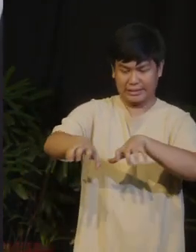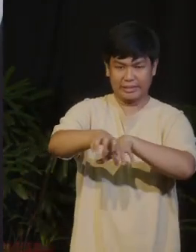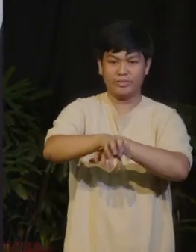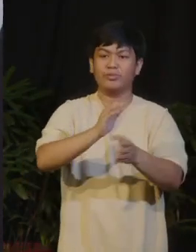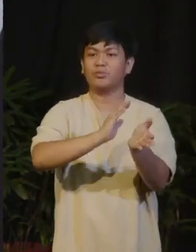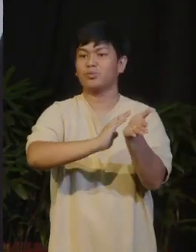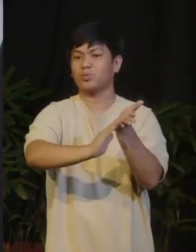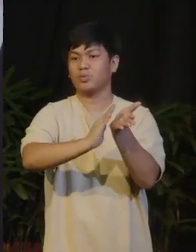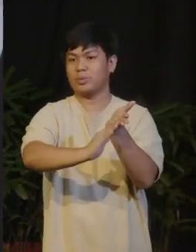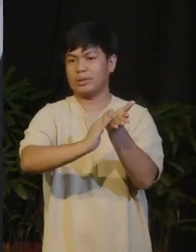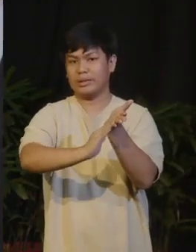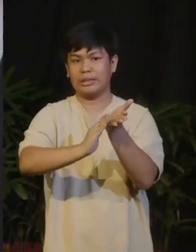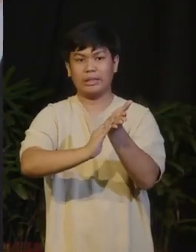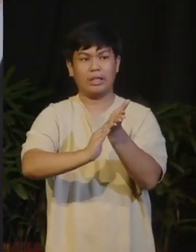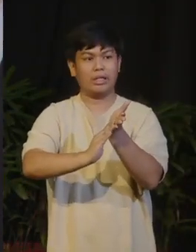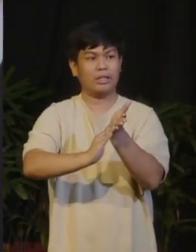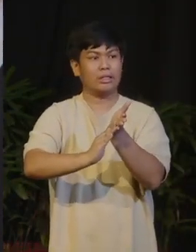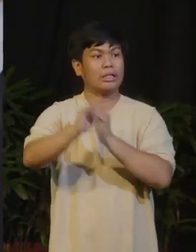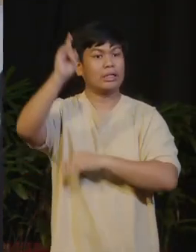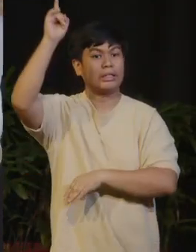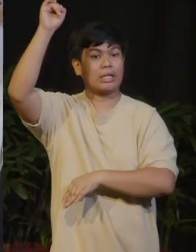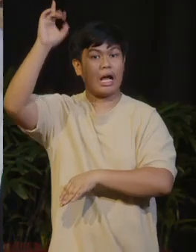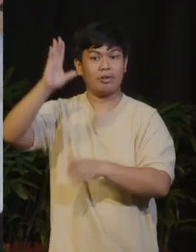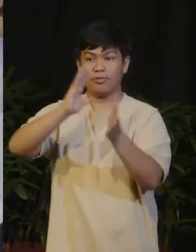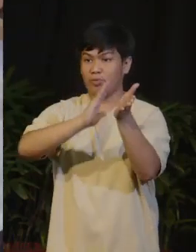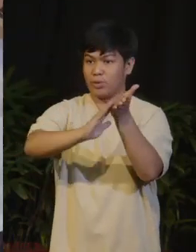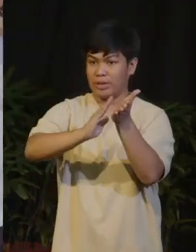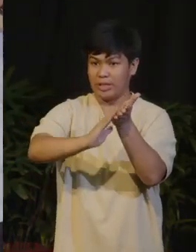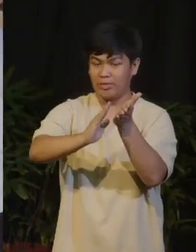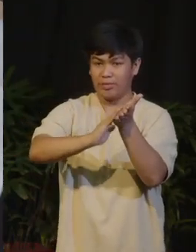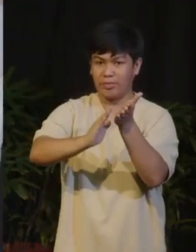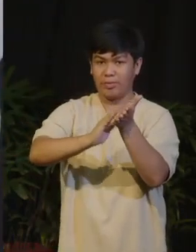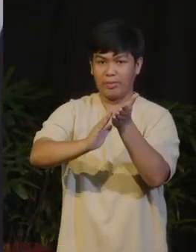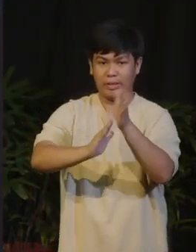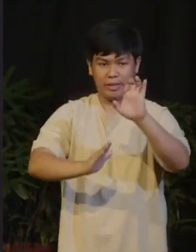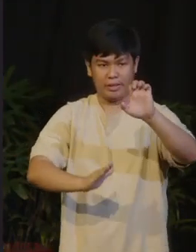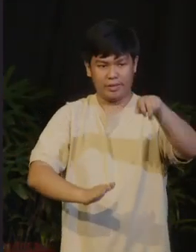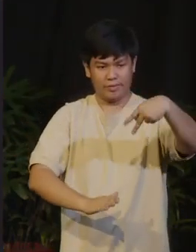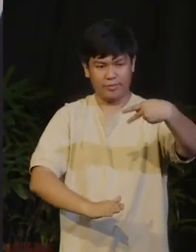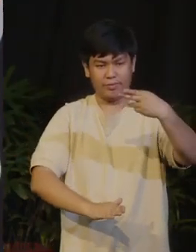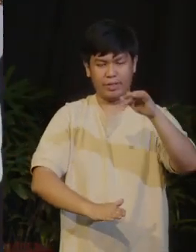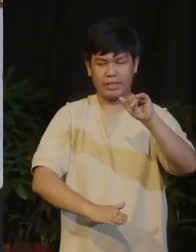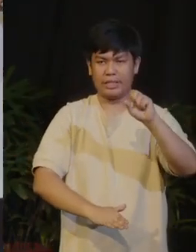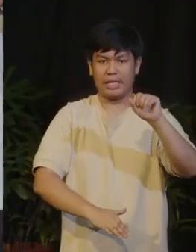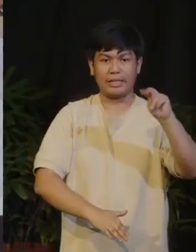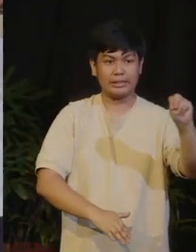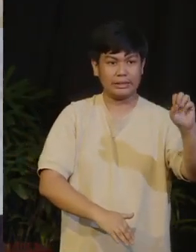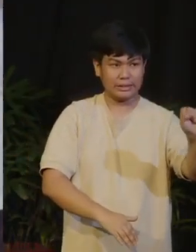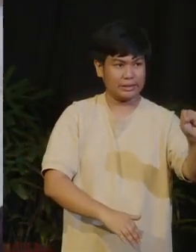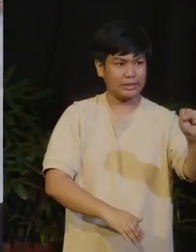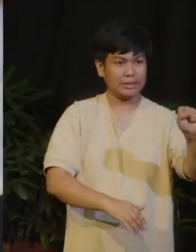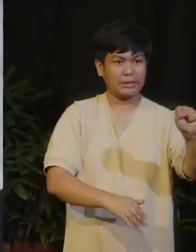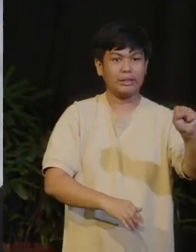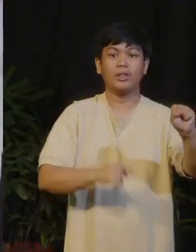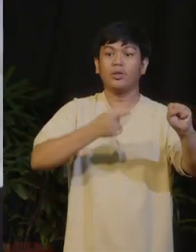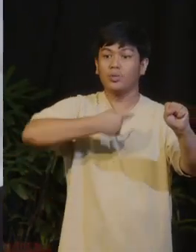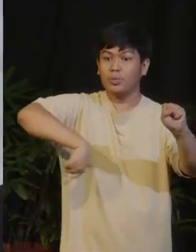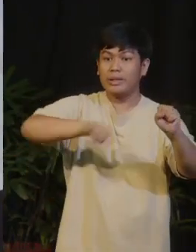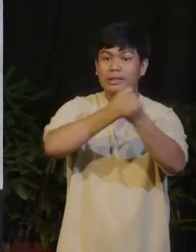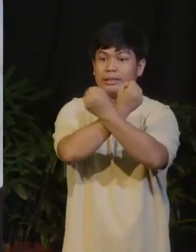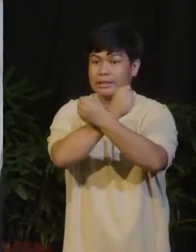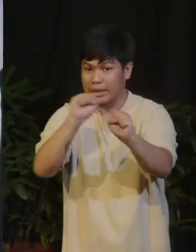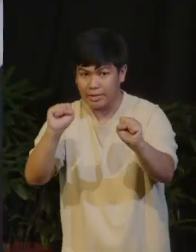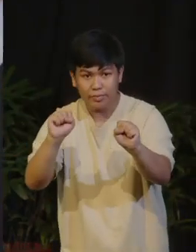forgiveness. Tayo ay pinatawad niya according to Ephesians 1:7. In Him, we have redemption. Tayo